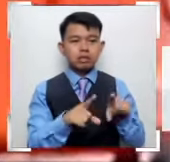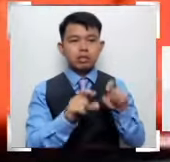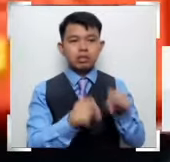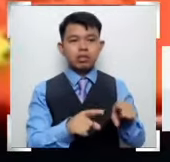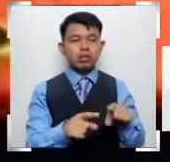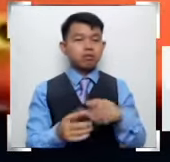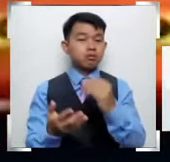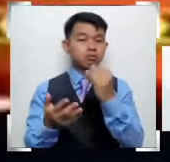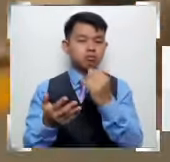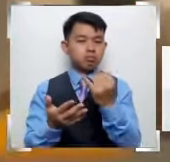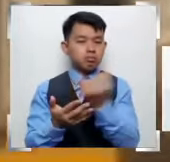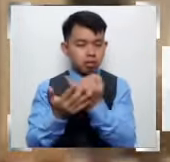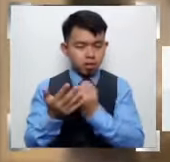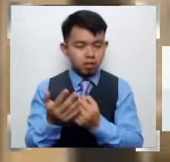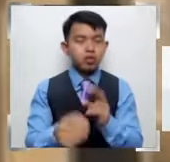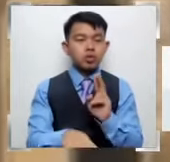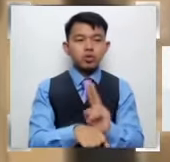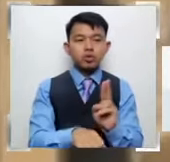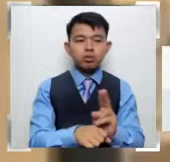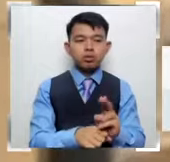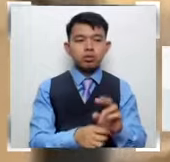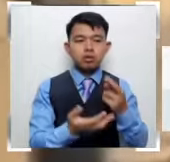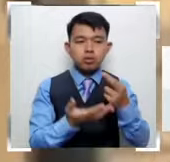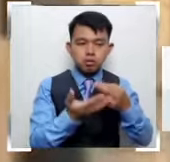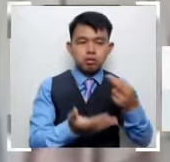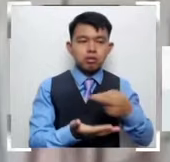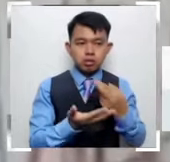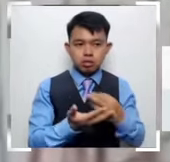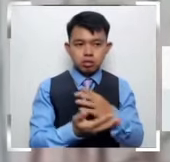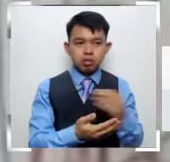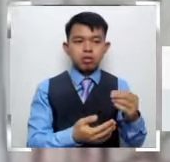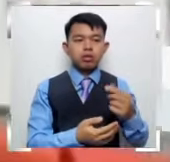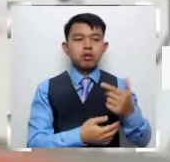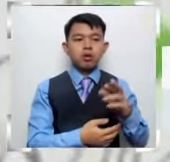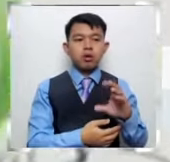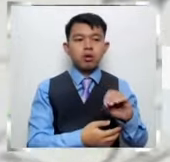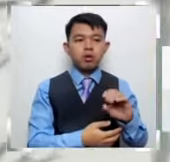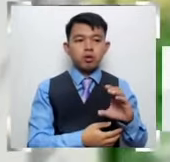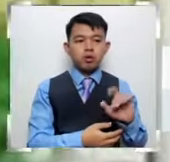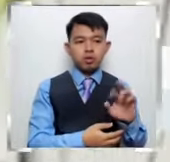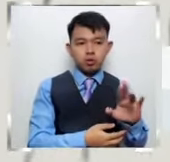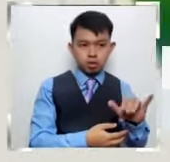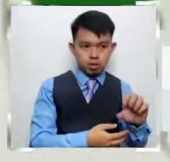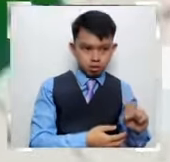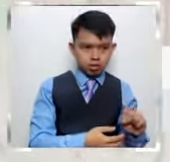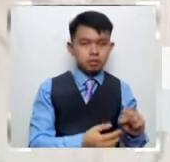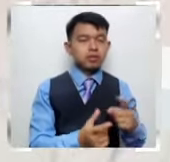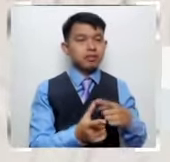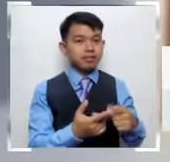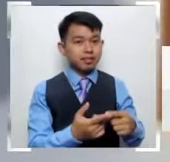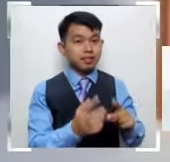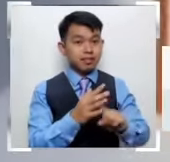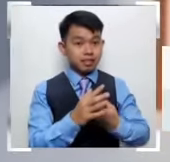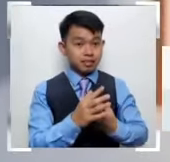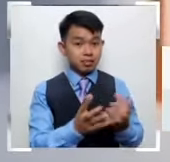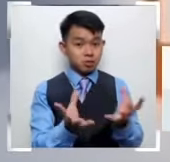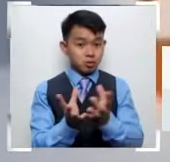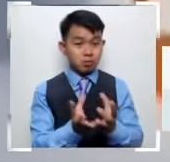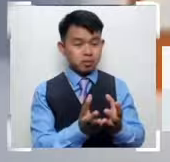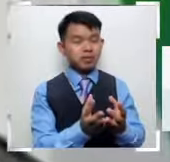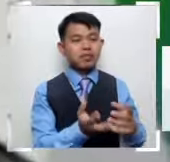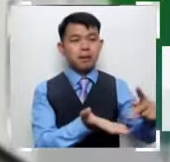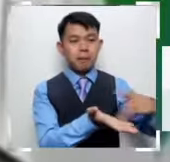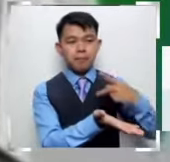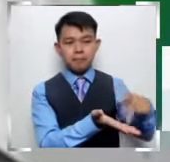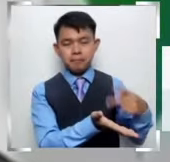groceries. Hanggang magkaroon ng mga customers sa Filipino community na binabayaran na siya ng pera. Kamakailan nga ay kinuha siya